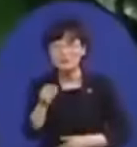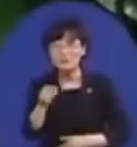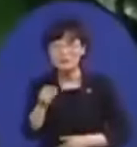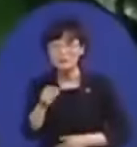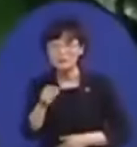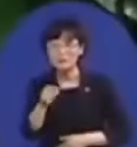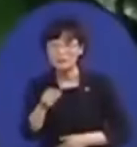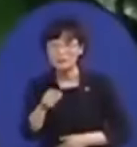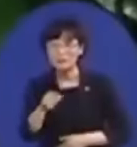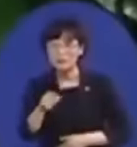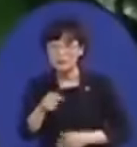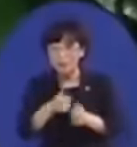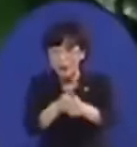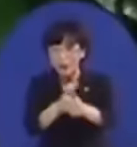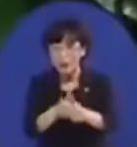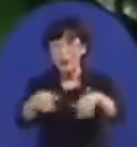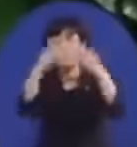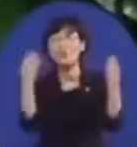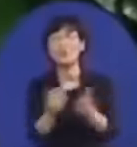비례에 따라서 범사가 잘 되고